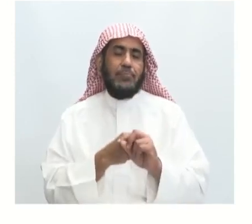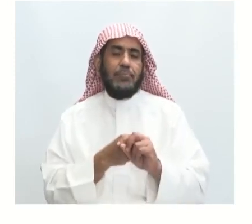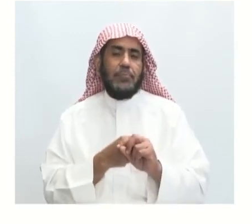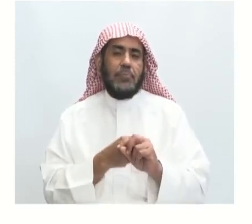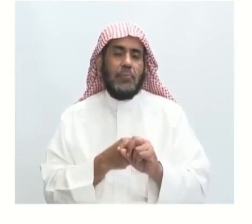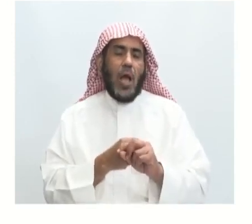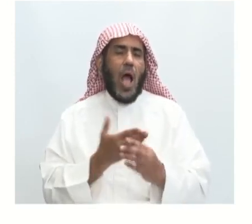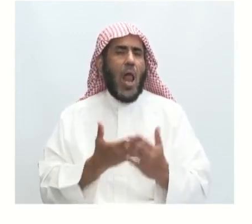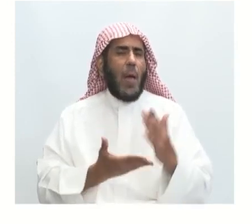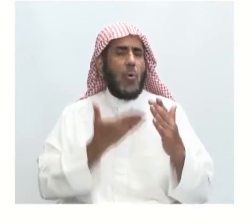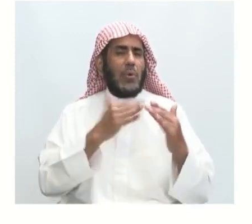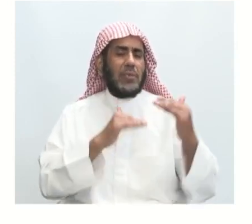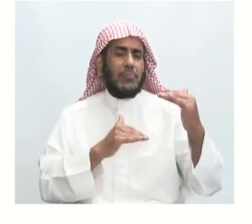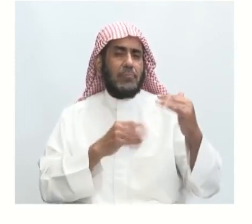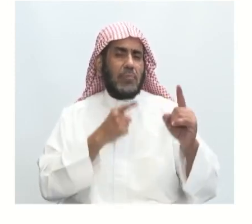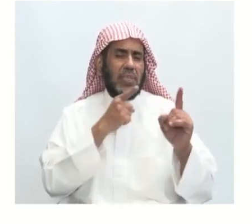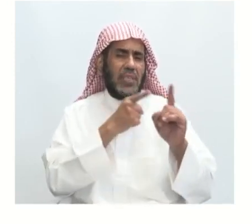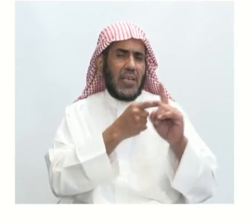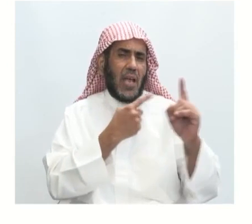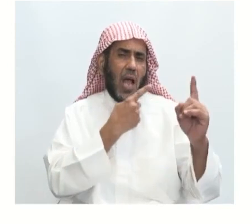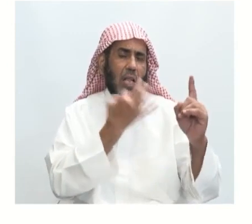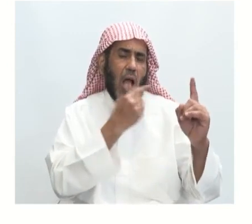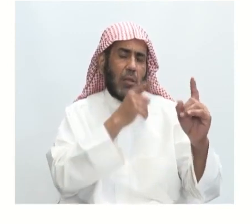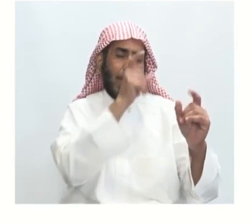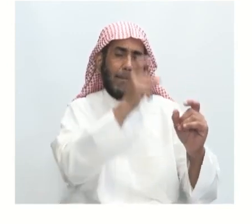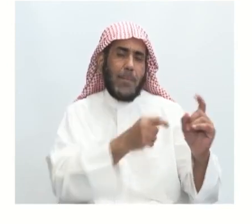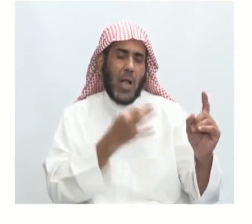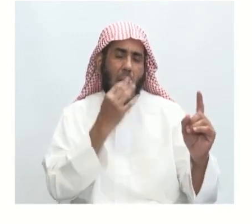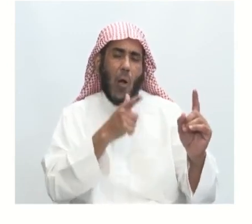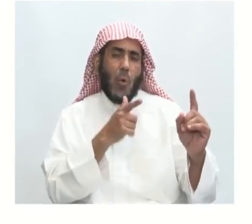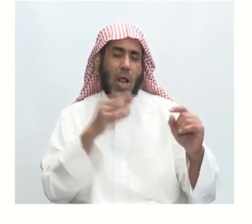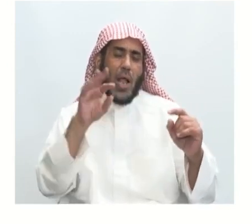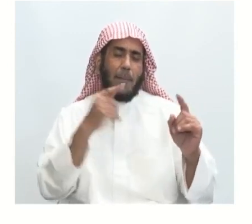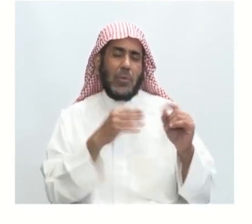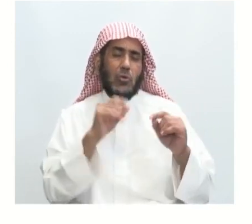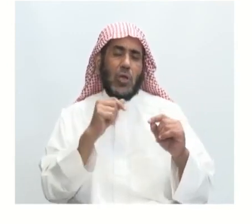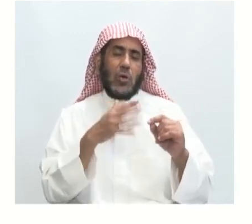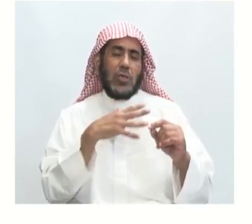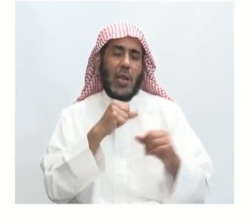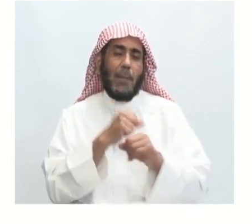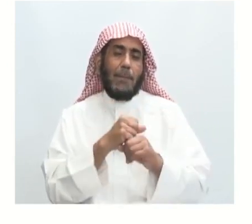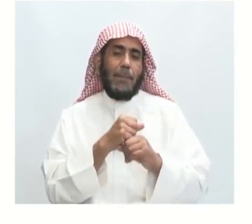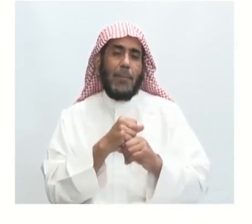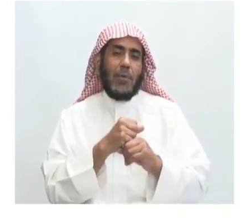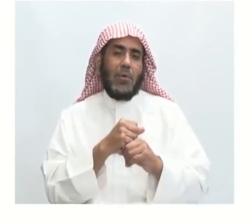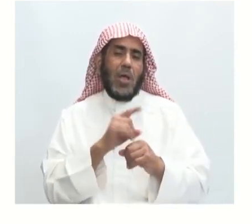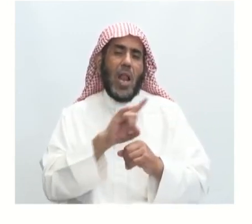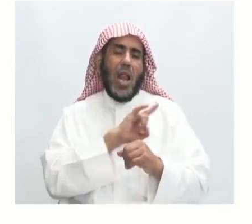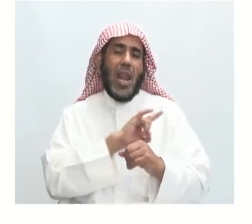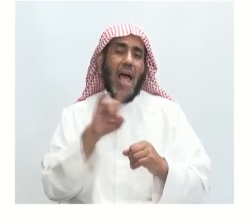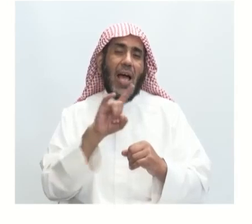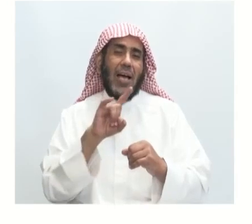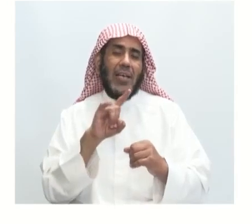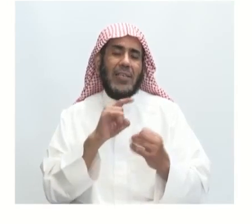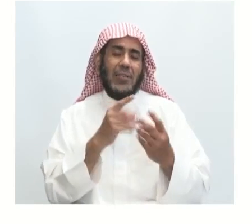اعلى منه منزله انسان اخر اعلى منه منزله قول كعب بن زهير للرسول صلى الله عليه وسلم لا تاخذني